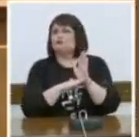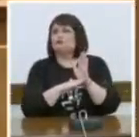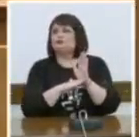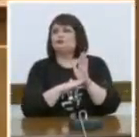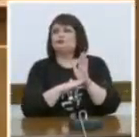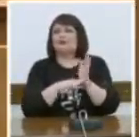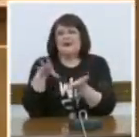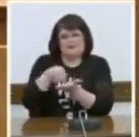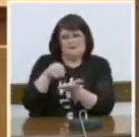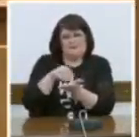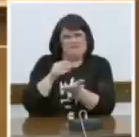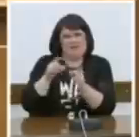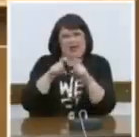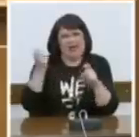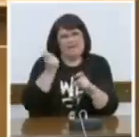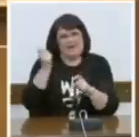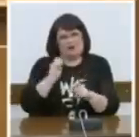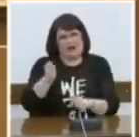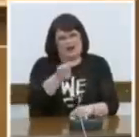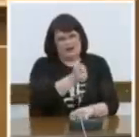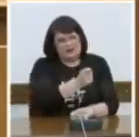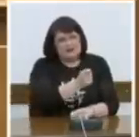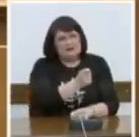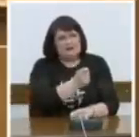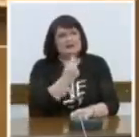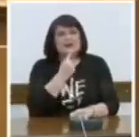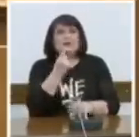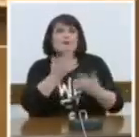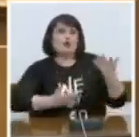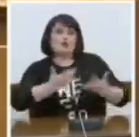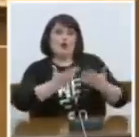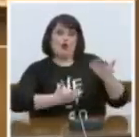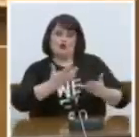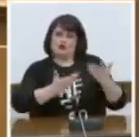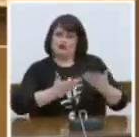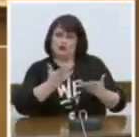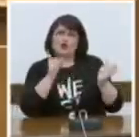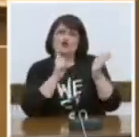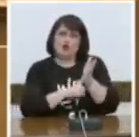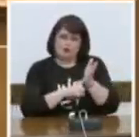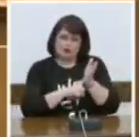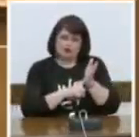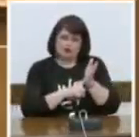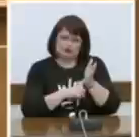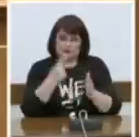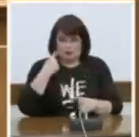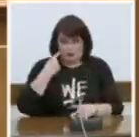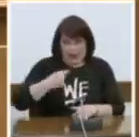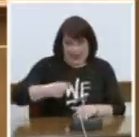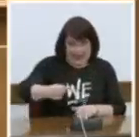Pass προέβλεπε ότι θα χρηματοδοτηθεί από τον προϋπολογισμό σε ένα νόμο που προβλέπει